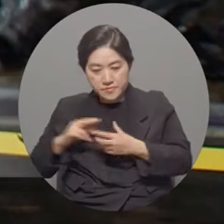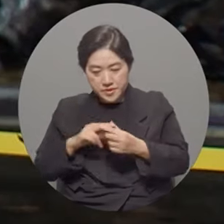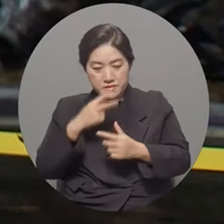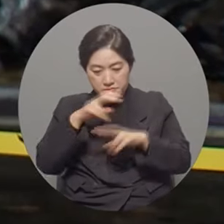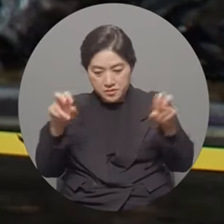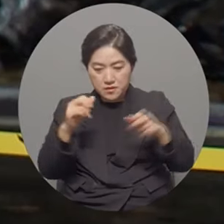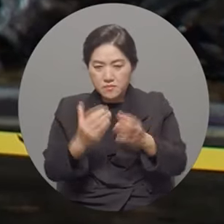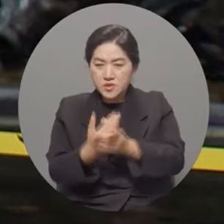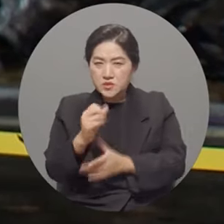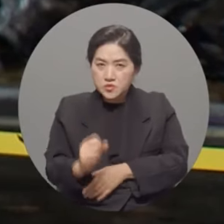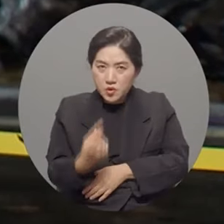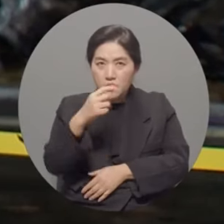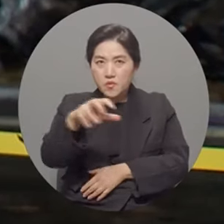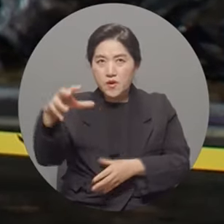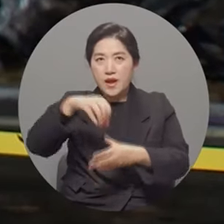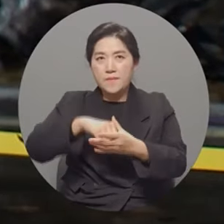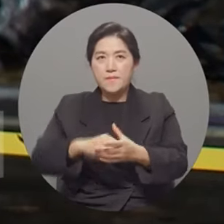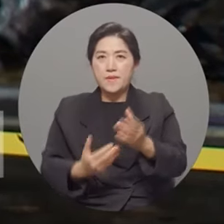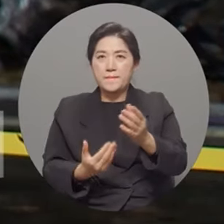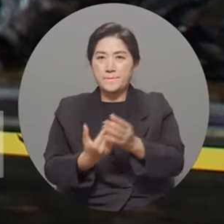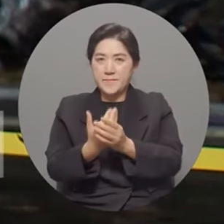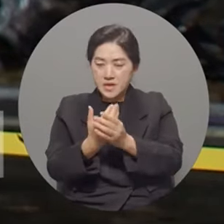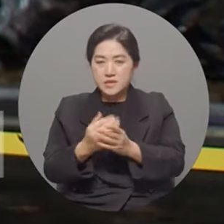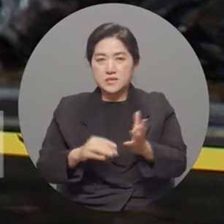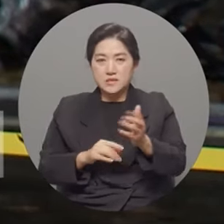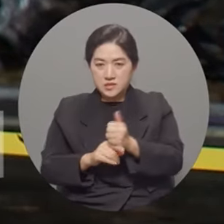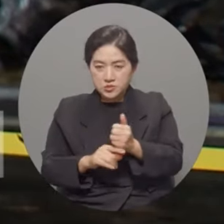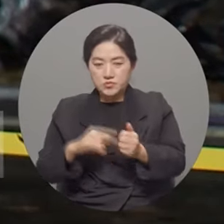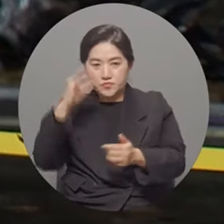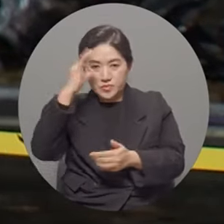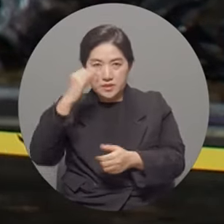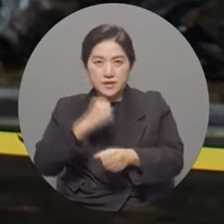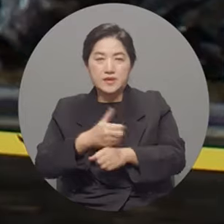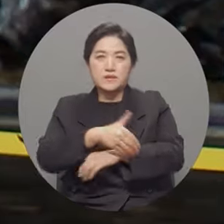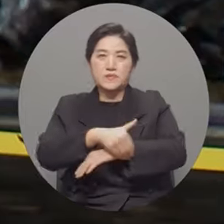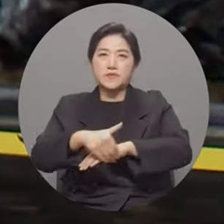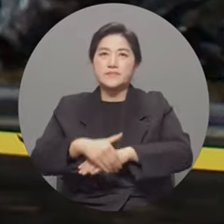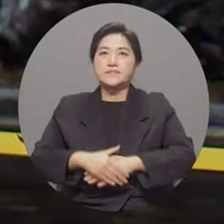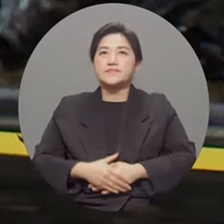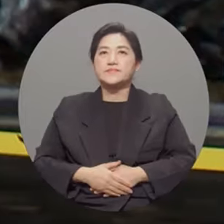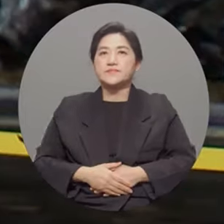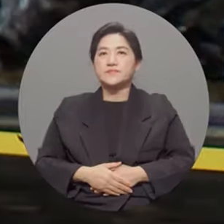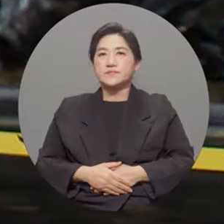경위 등을 조사할 방침입니다. 경북 문경 화재 현장에서 MBC 뉴스 차현진입니다.